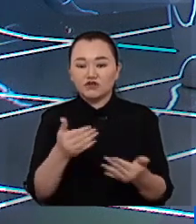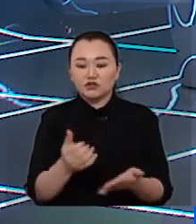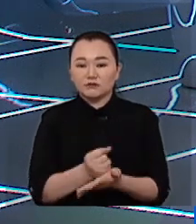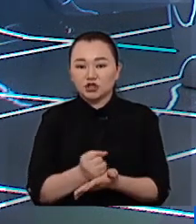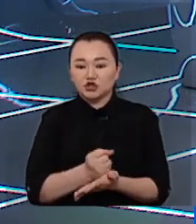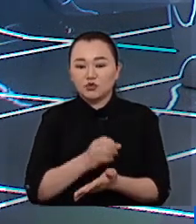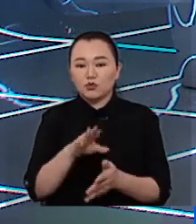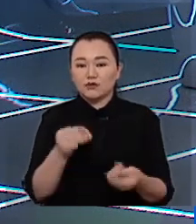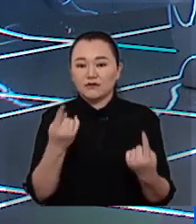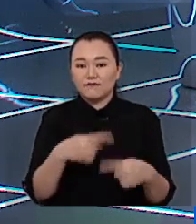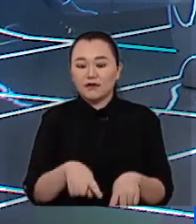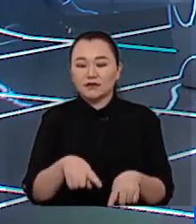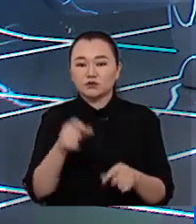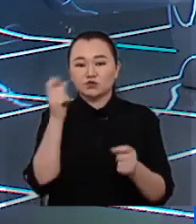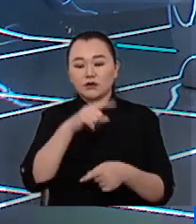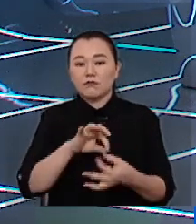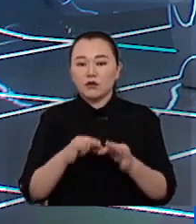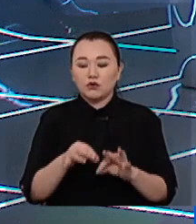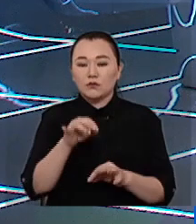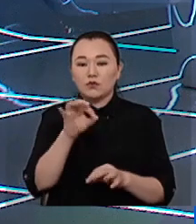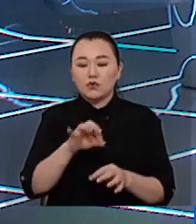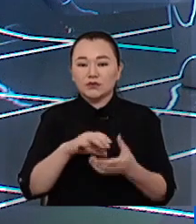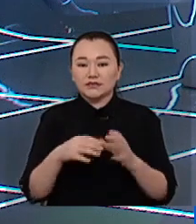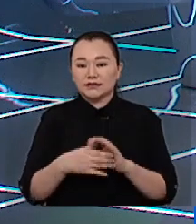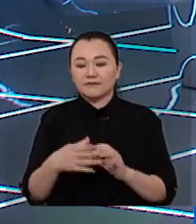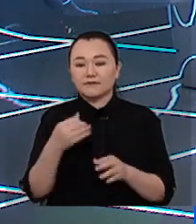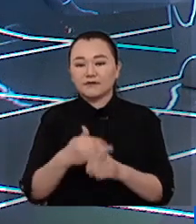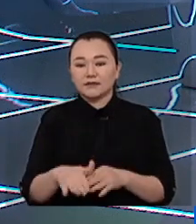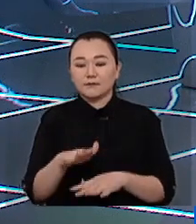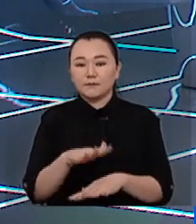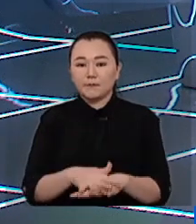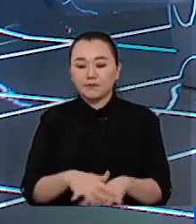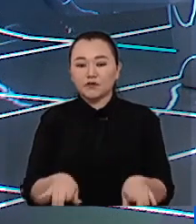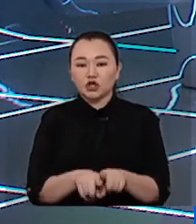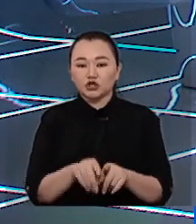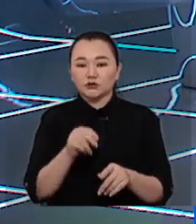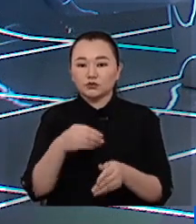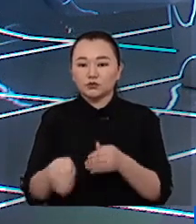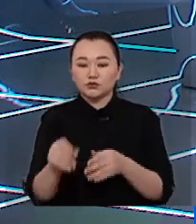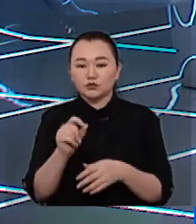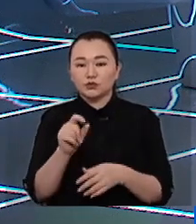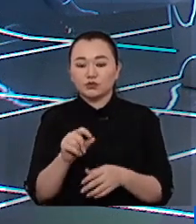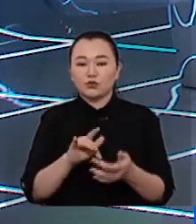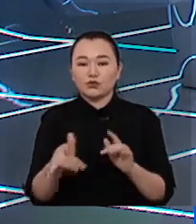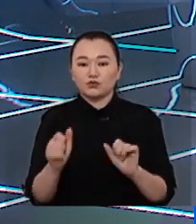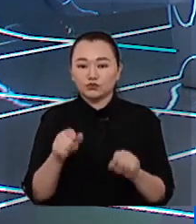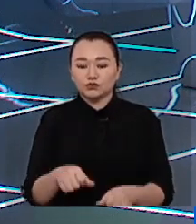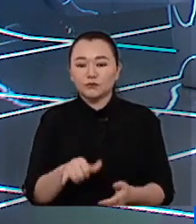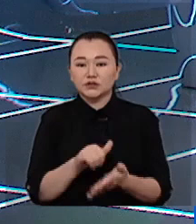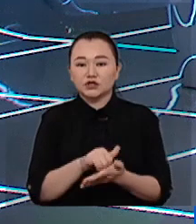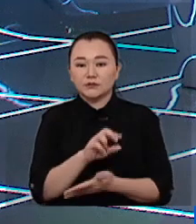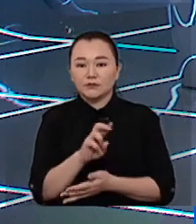сбережения от инфляции. Узнайте подробнее о слитках в отделениях банка. Также инвестируйте в золото онлайн